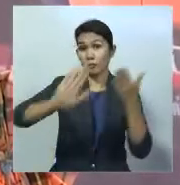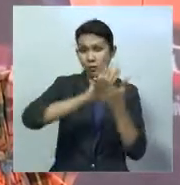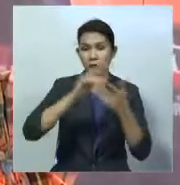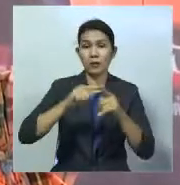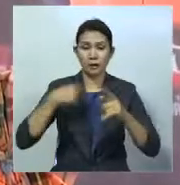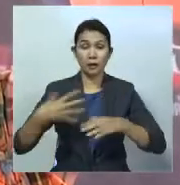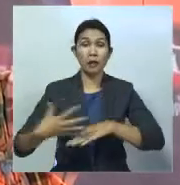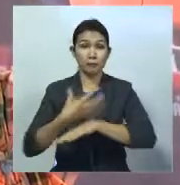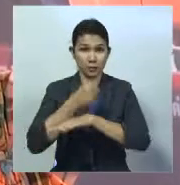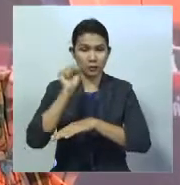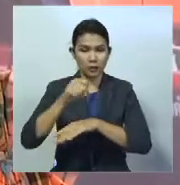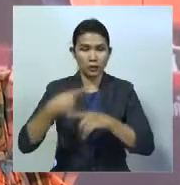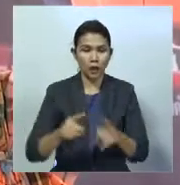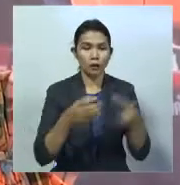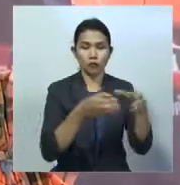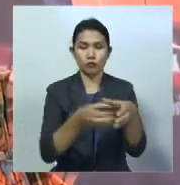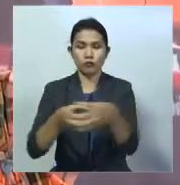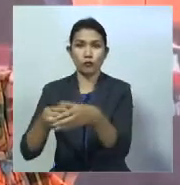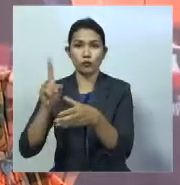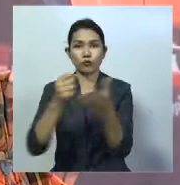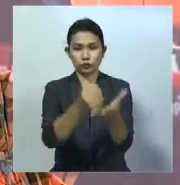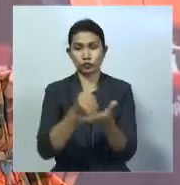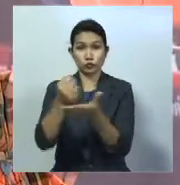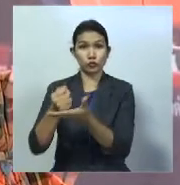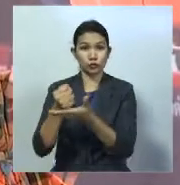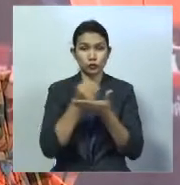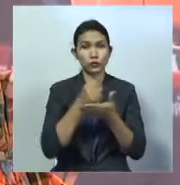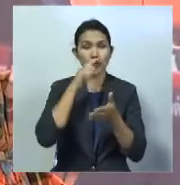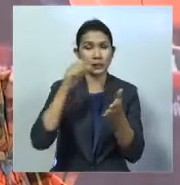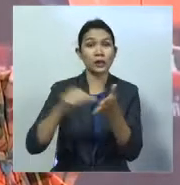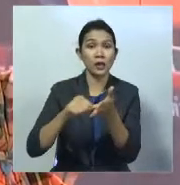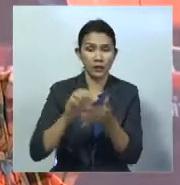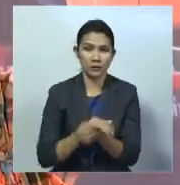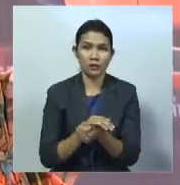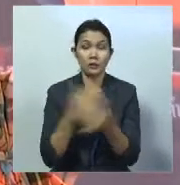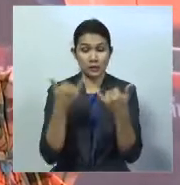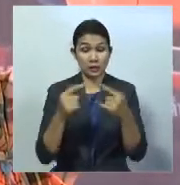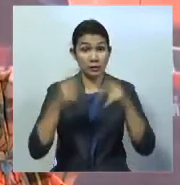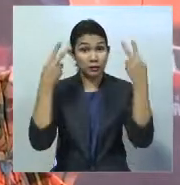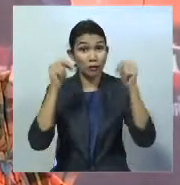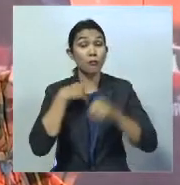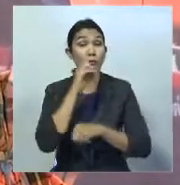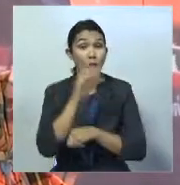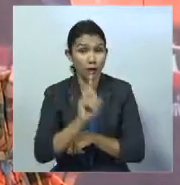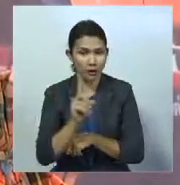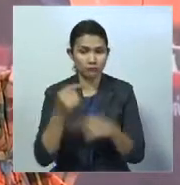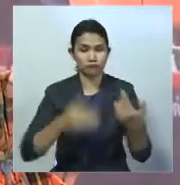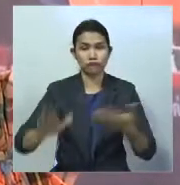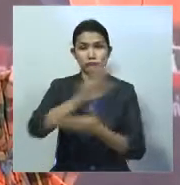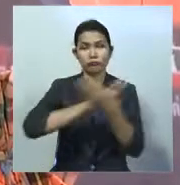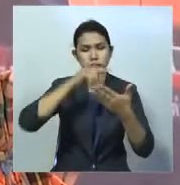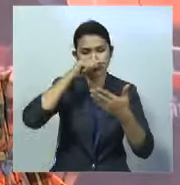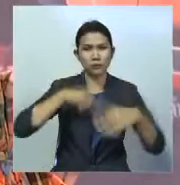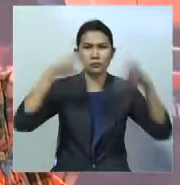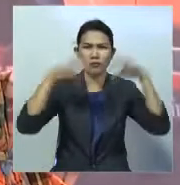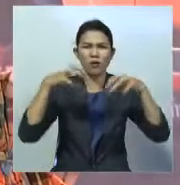แต่นักการเมืองทุกพรรคก็ต้องพร้อมช่วยกันแก้ไขปัญหาให้กับประชาชนนายกรัฐมนตรีบอกด้วยนะคะว่าวันนี้ประเทศไทยฝนต